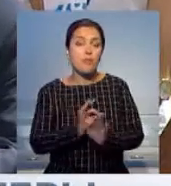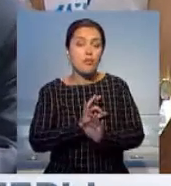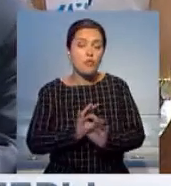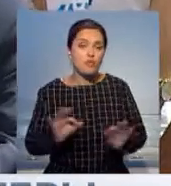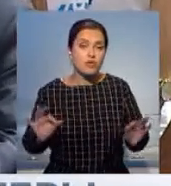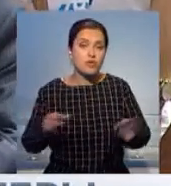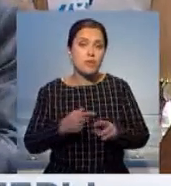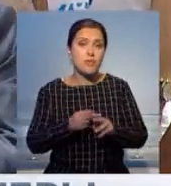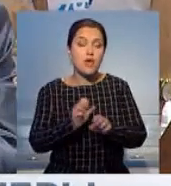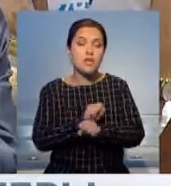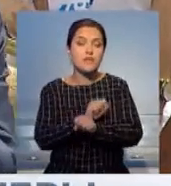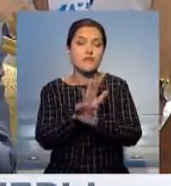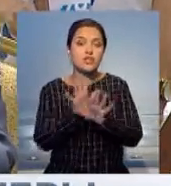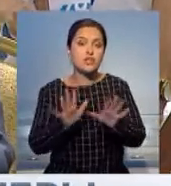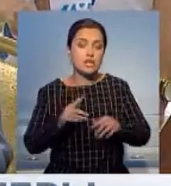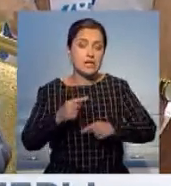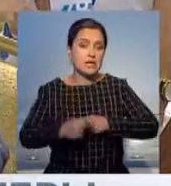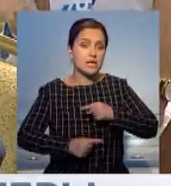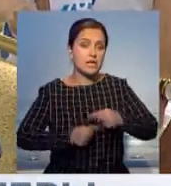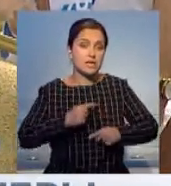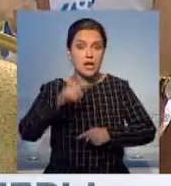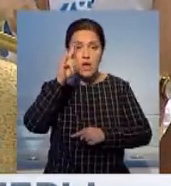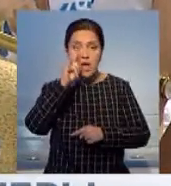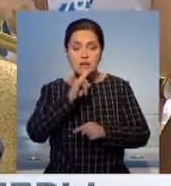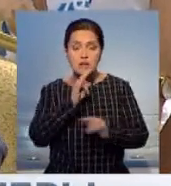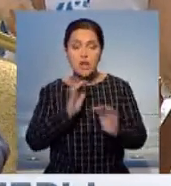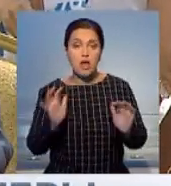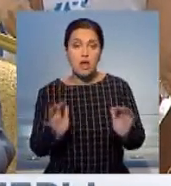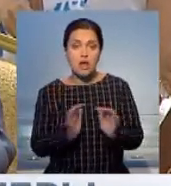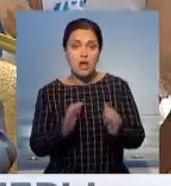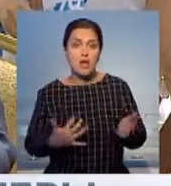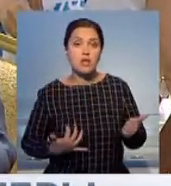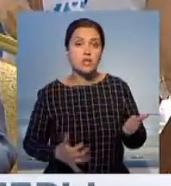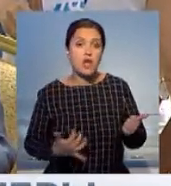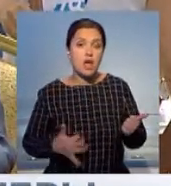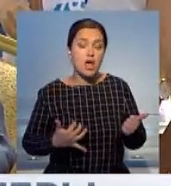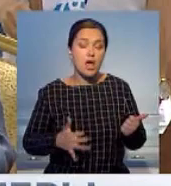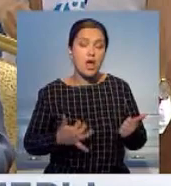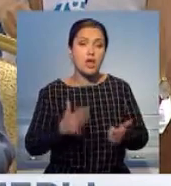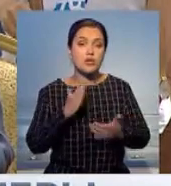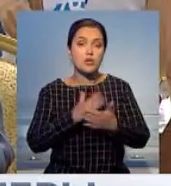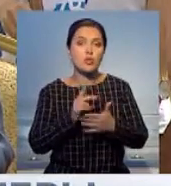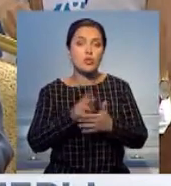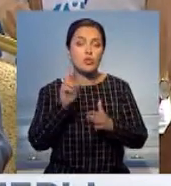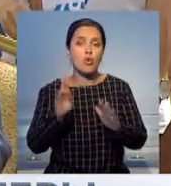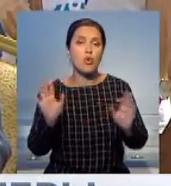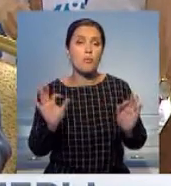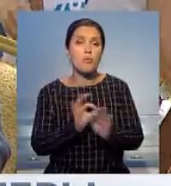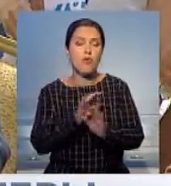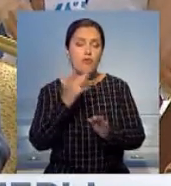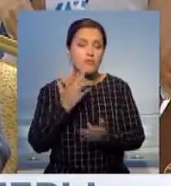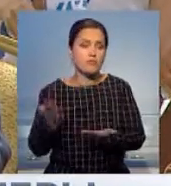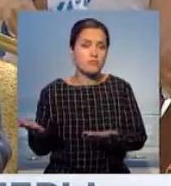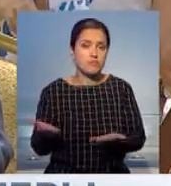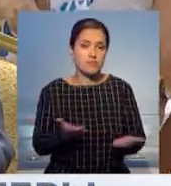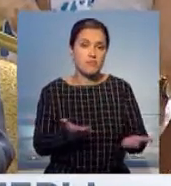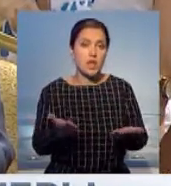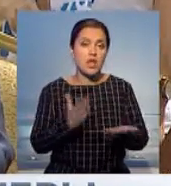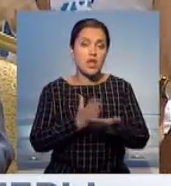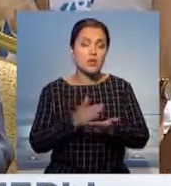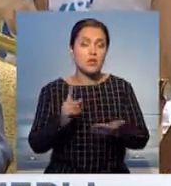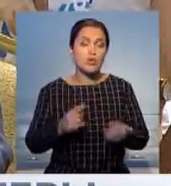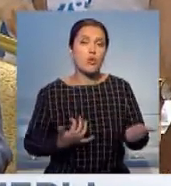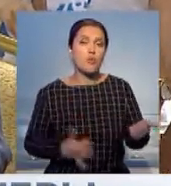это священное наследие. Казахи хранили дамбру в почетном месте, а кюйши были почетными гостями. Народ возносил